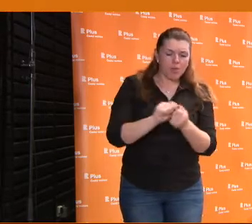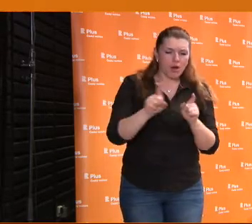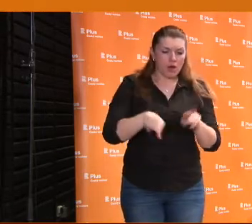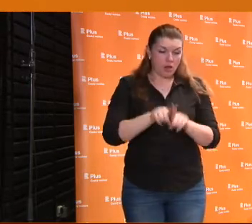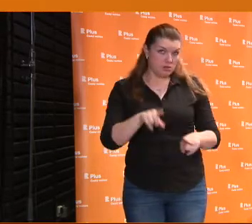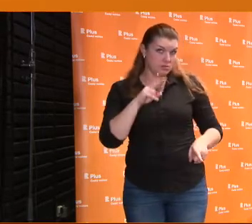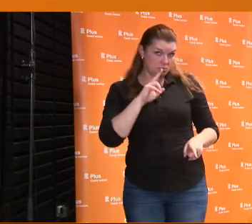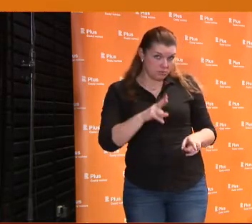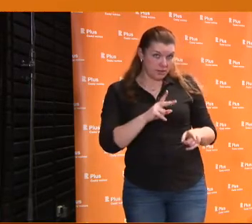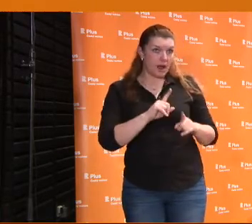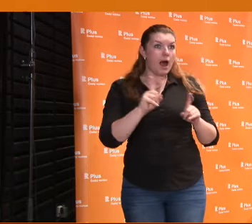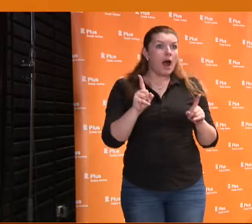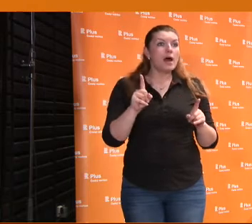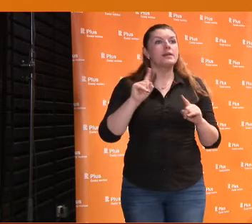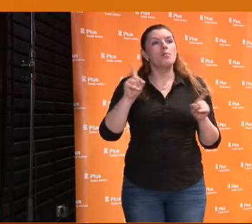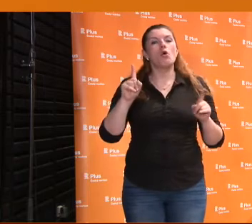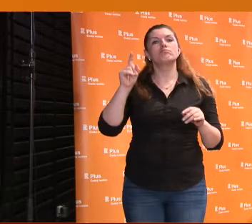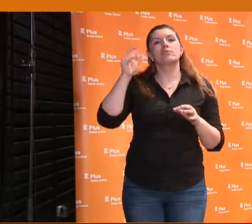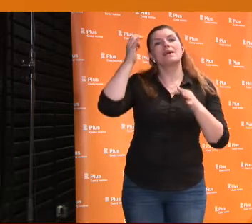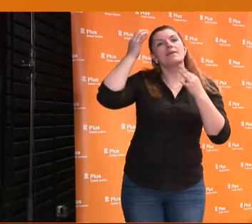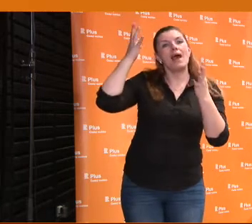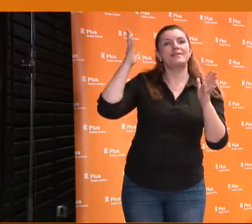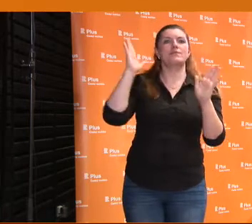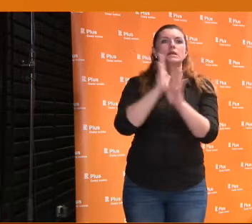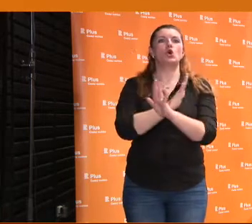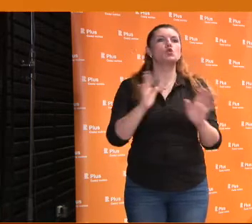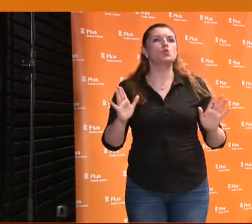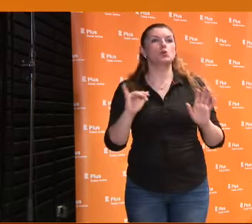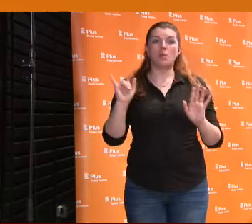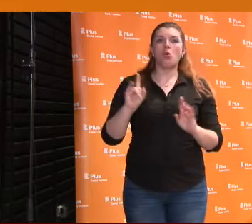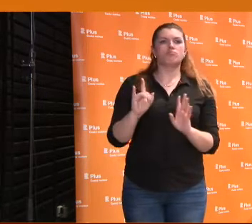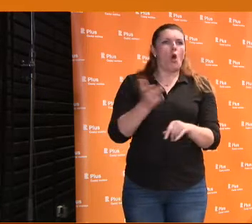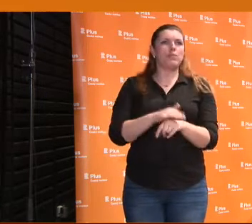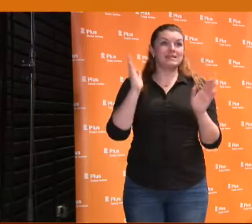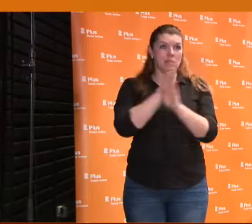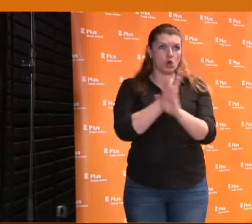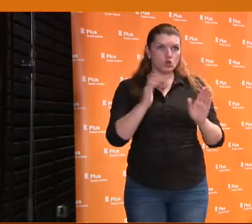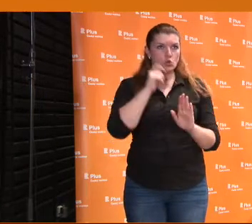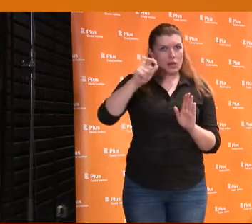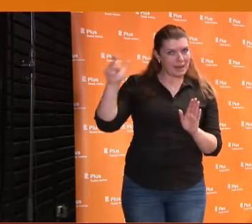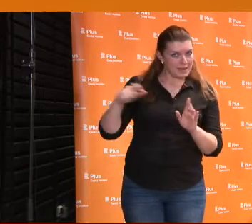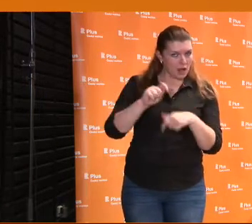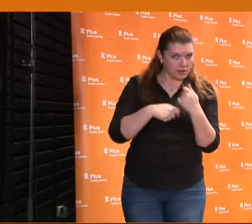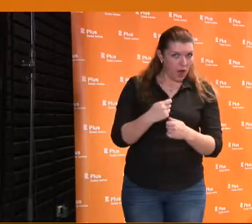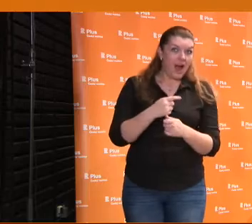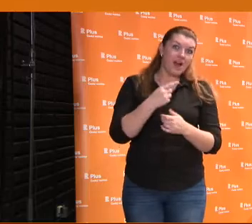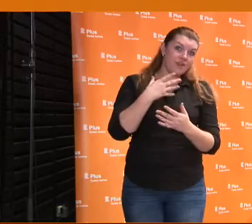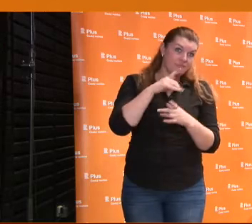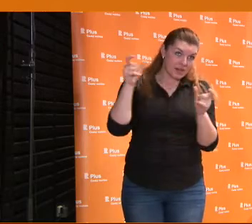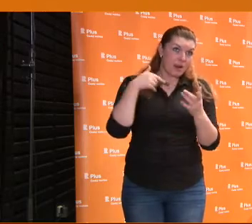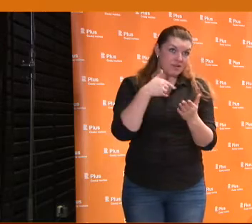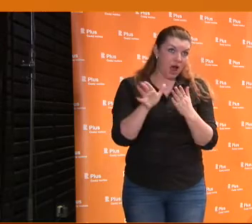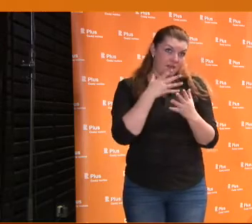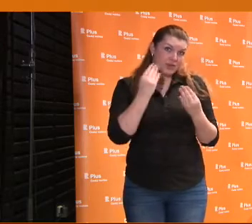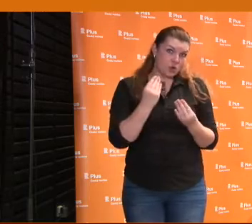pořád kreativní rozhodnutí nebo obecně rozhodnutí jako taková dělají lidé a že i pro firmy je to stále výhodnější, že